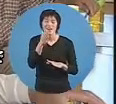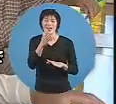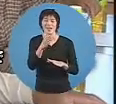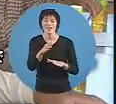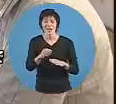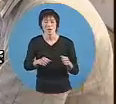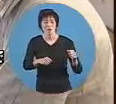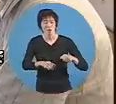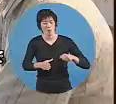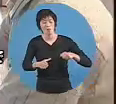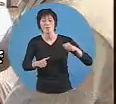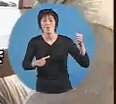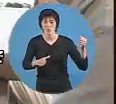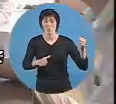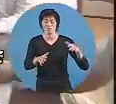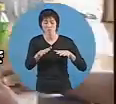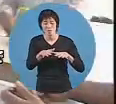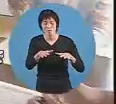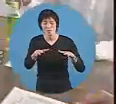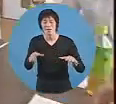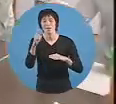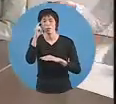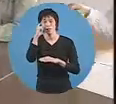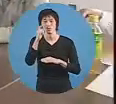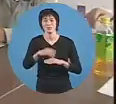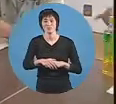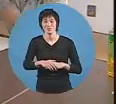で、普及ができたんだと思いますね。